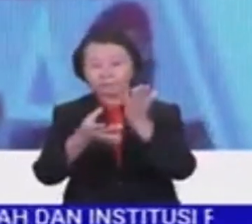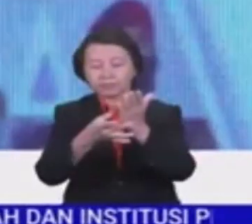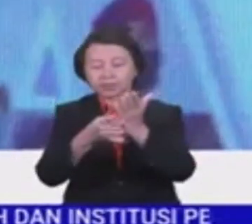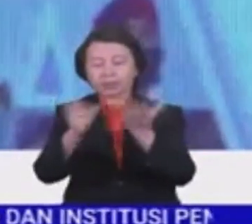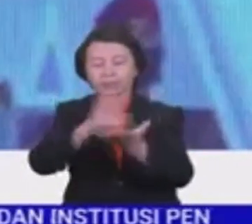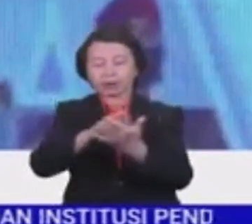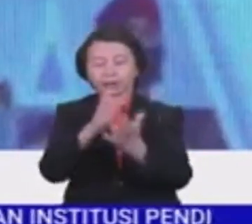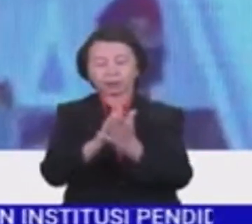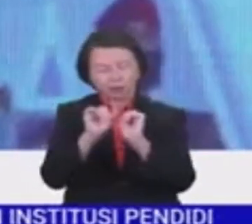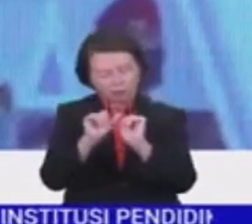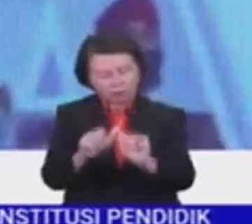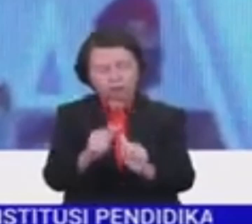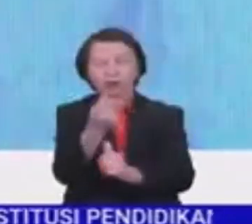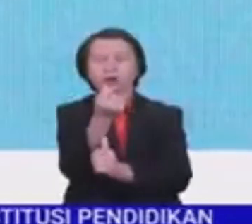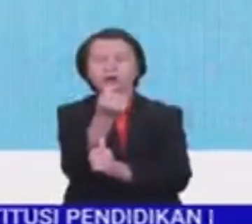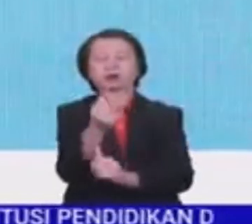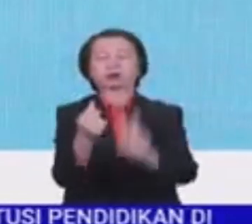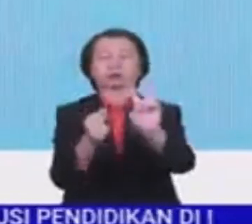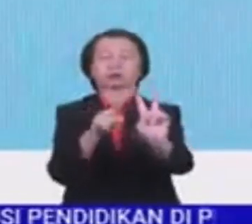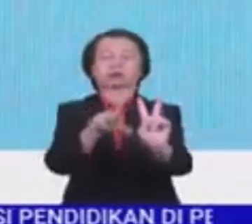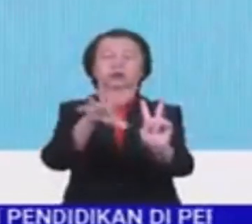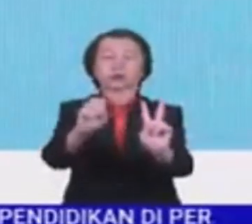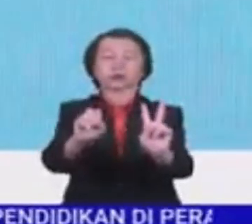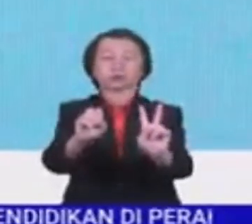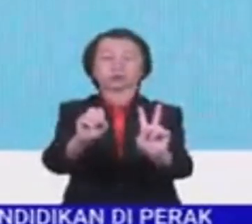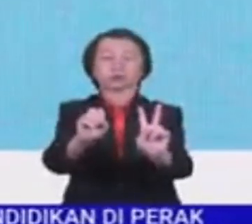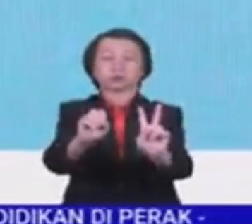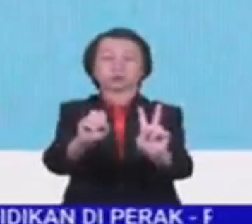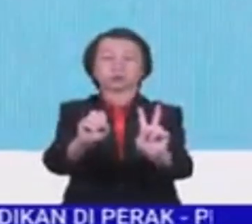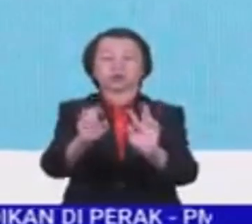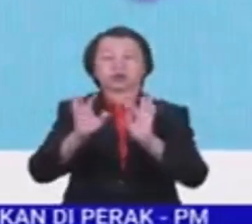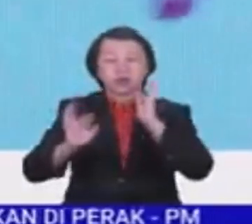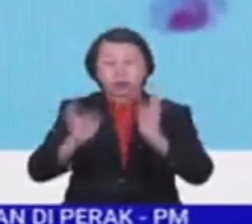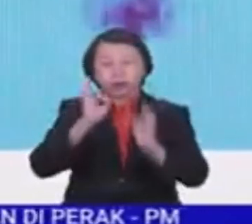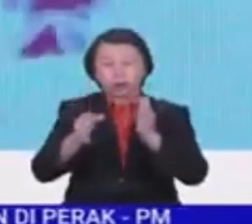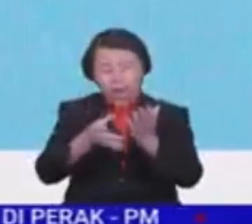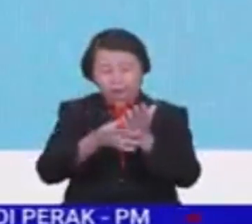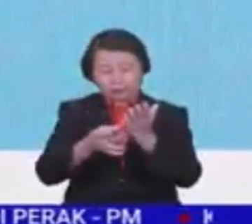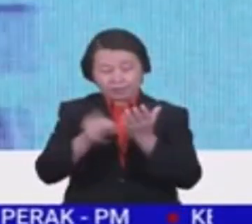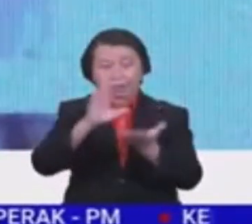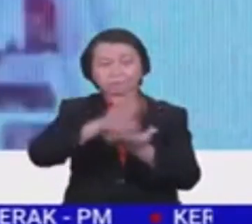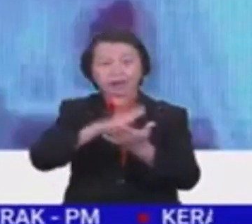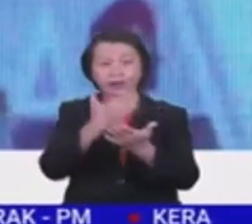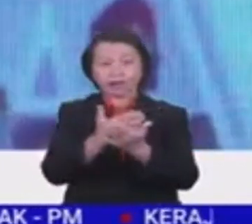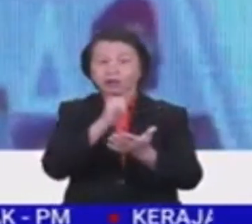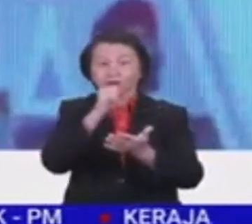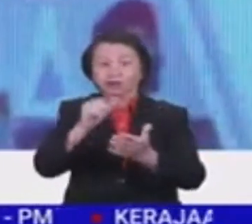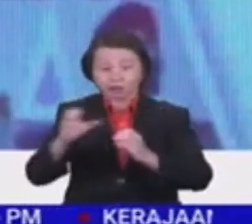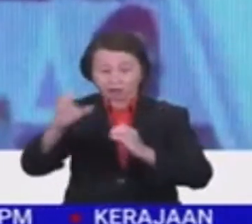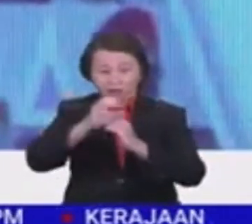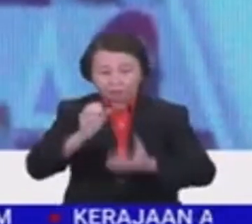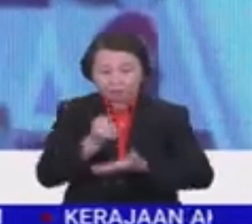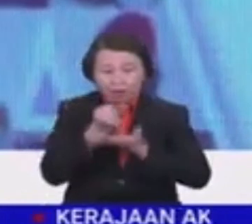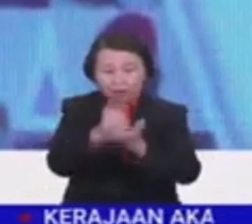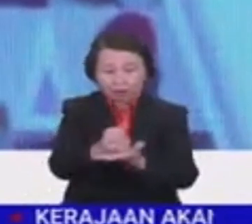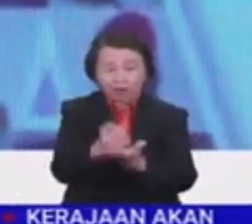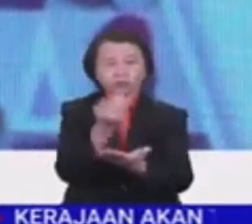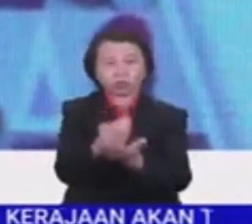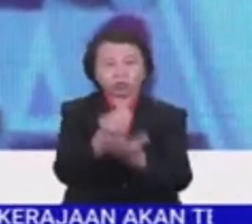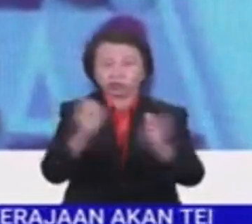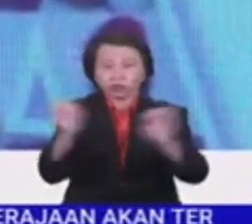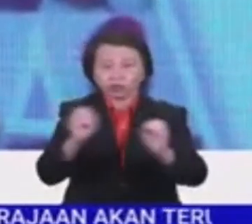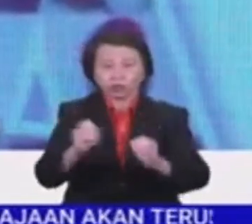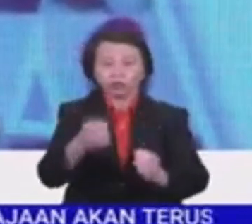masih kekal harga RM2.50. Kalau minyak masak tidak disubsidi, harga minyak